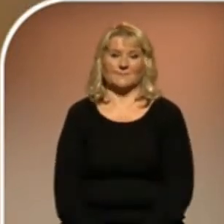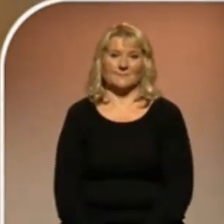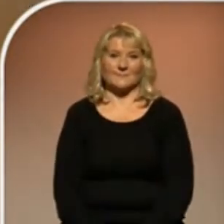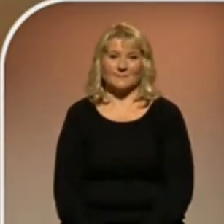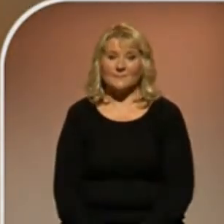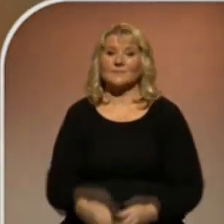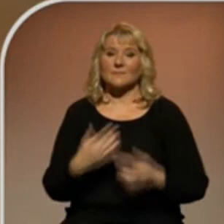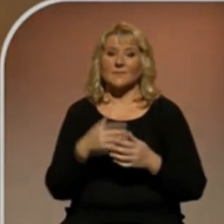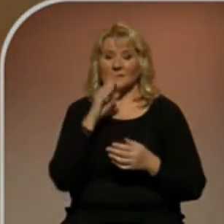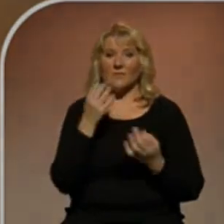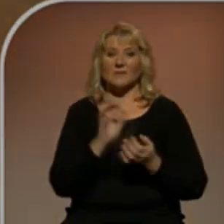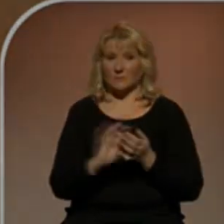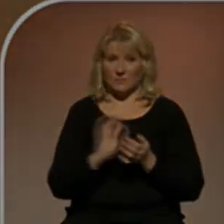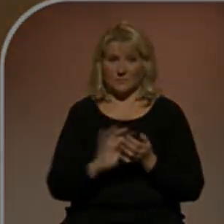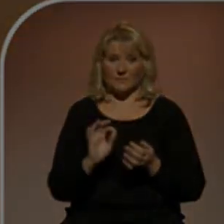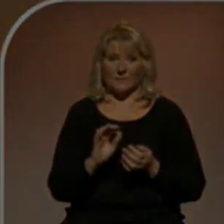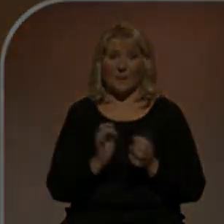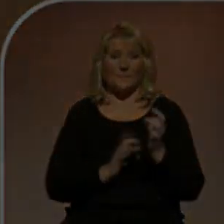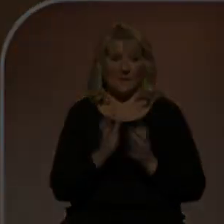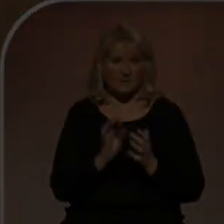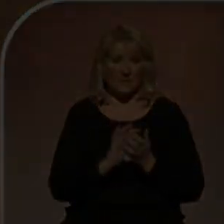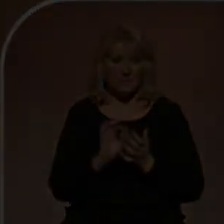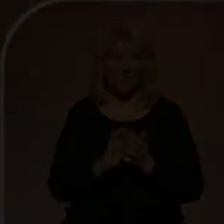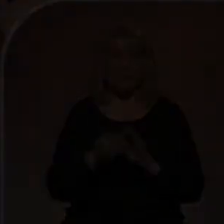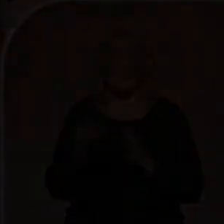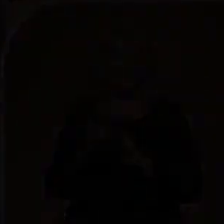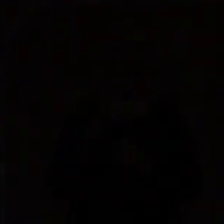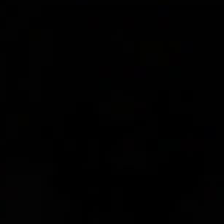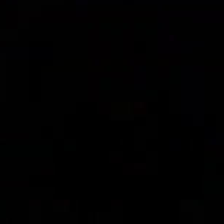Tak se podíváme, co naši diváci mají. Tak Martina píše, s manželem jsme spolu už 10 let.